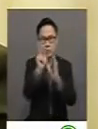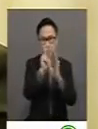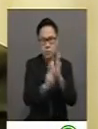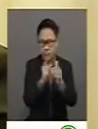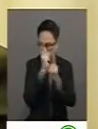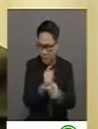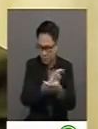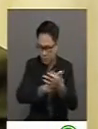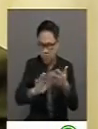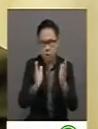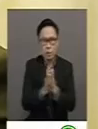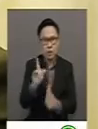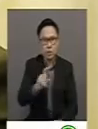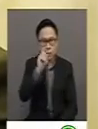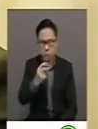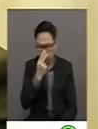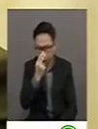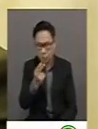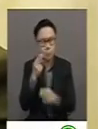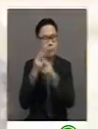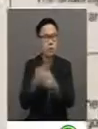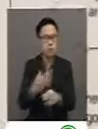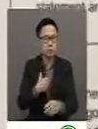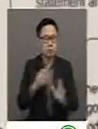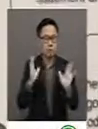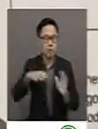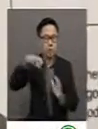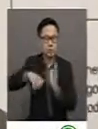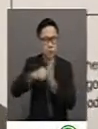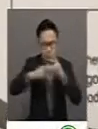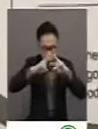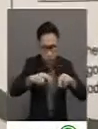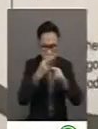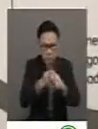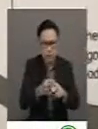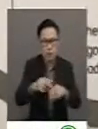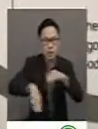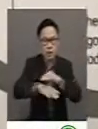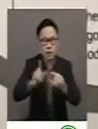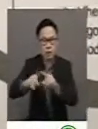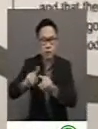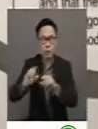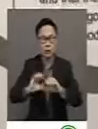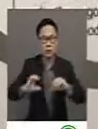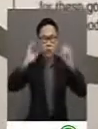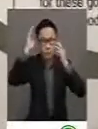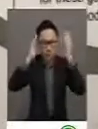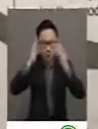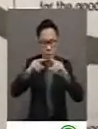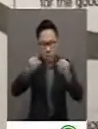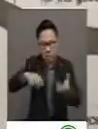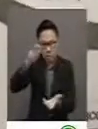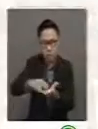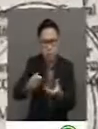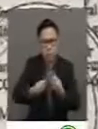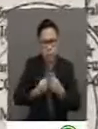ดแล้วคนสงสัยต้องพิสูจน์เอาเองกรมศุลต้องไปสืบดูว่าเอกสารของทางการมาเลเซียออกมาถูก